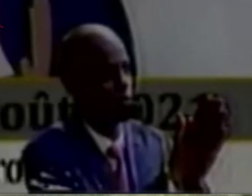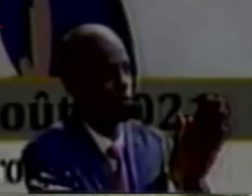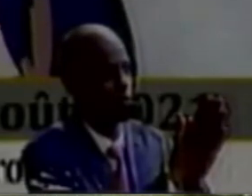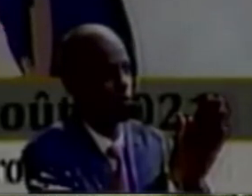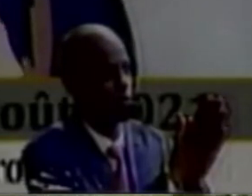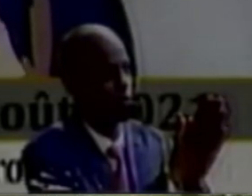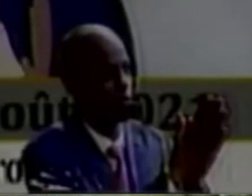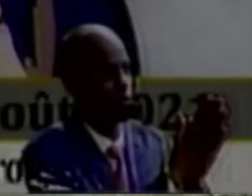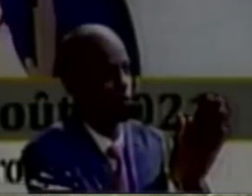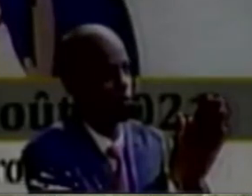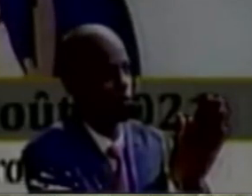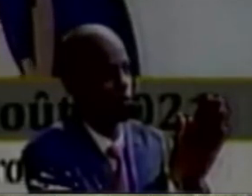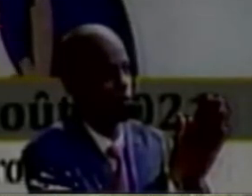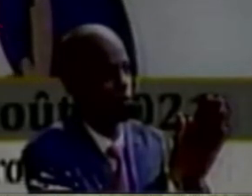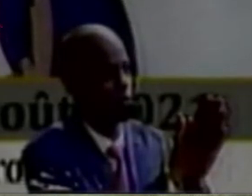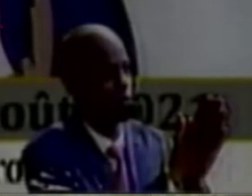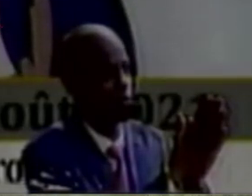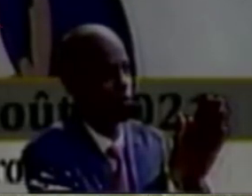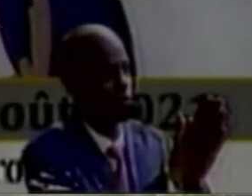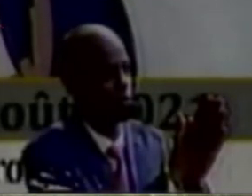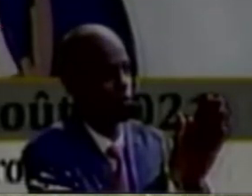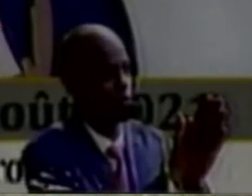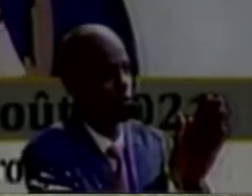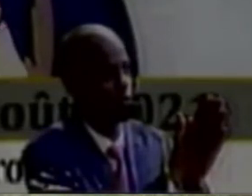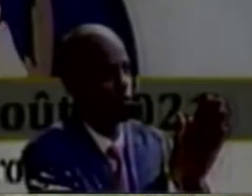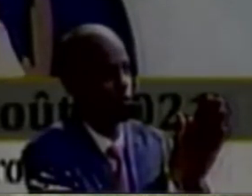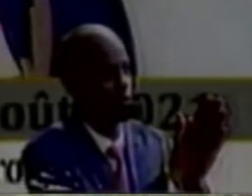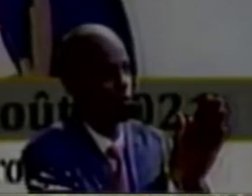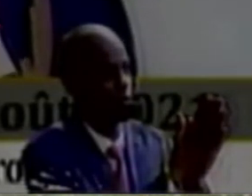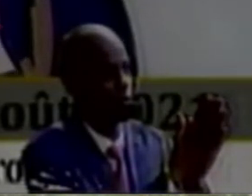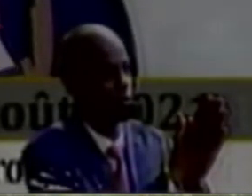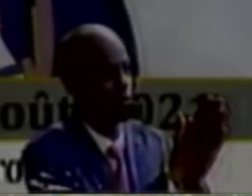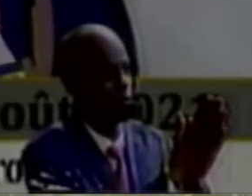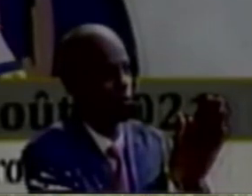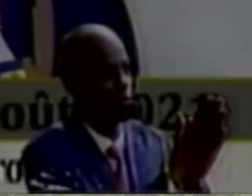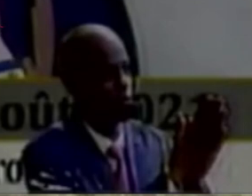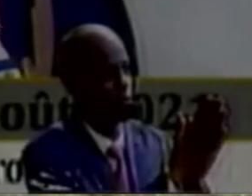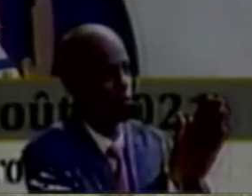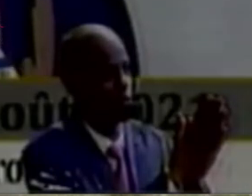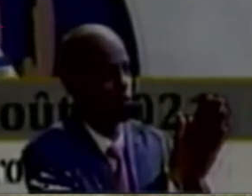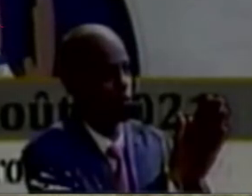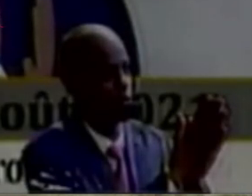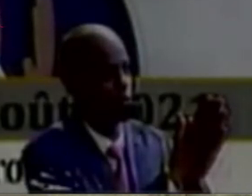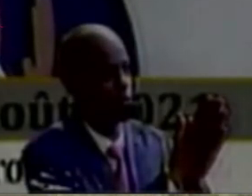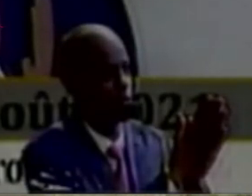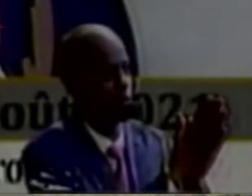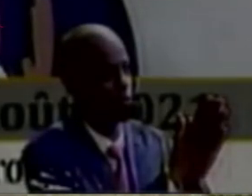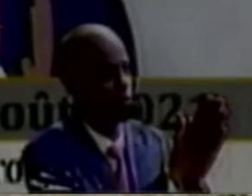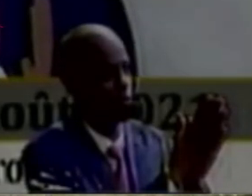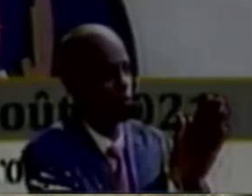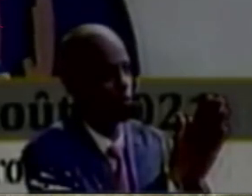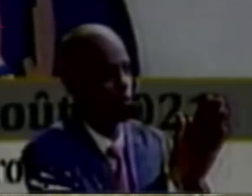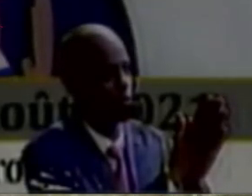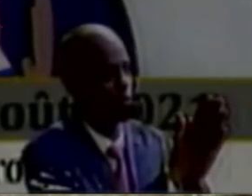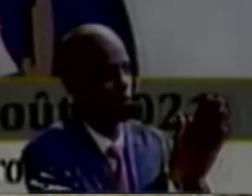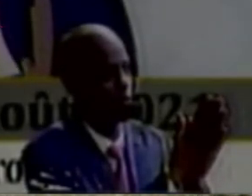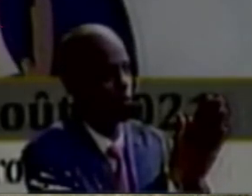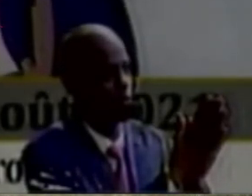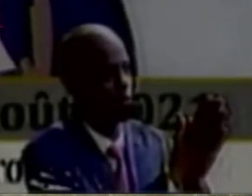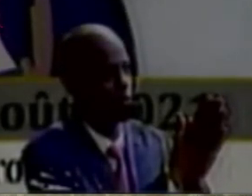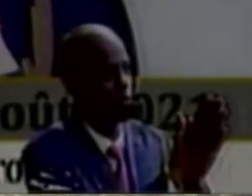nous te parler, il y a des gens qui sont arrivés pour prendre route pour contre vous. Il n'y a pas de gens qui t'a accompagné parce que vous n'avez